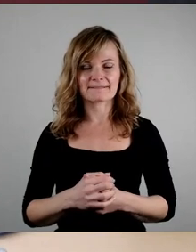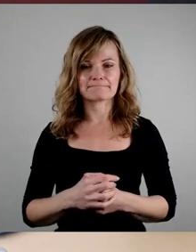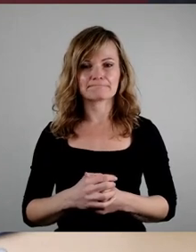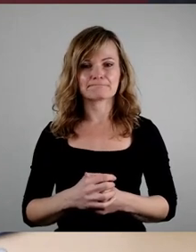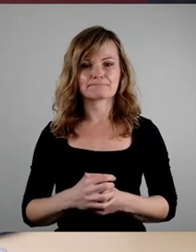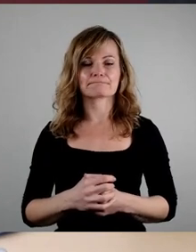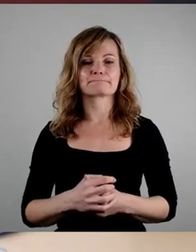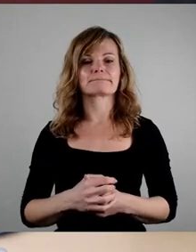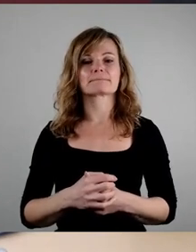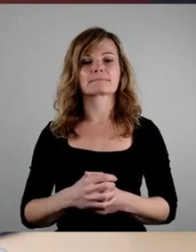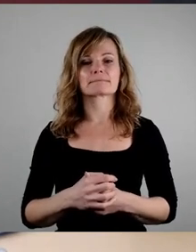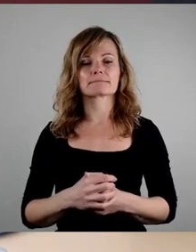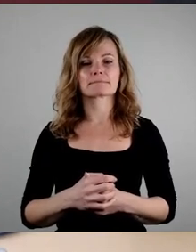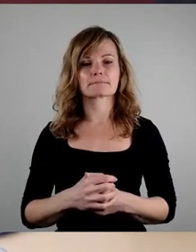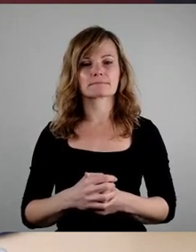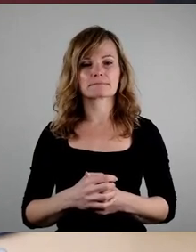bitteschön.